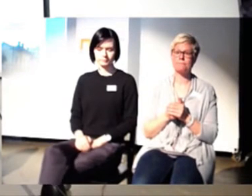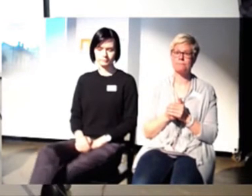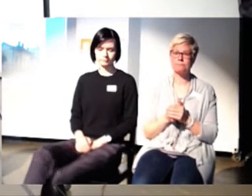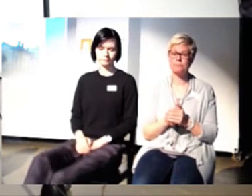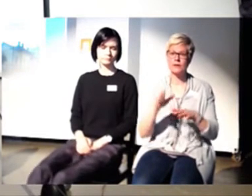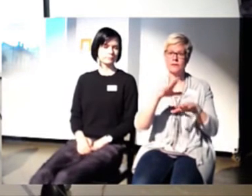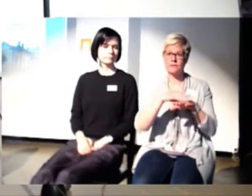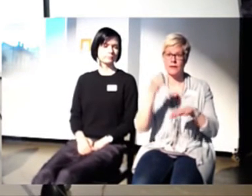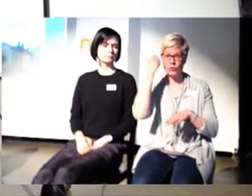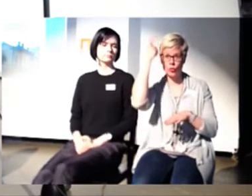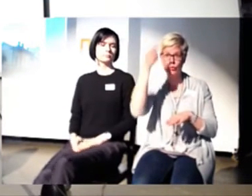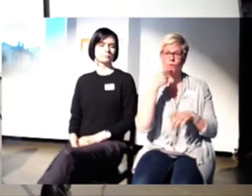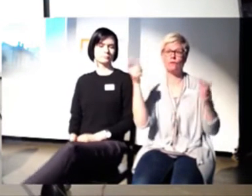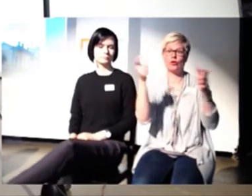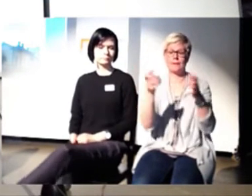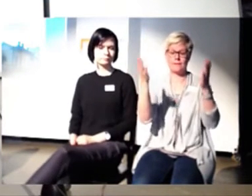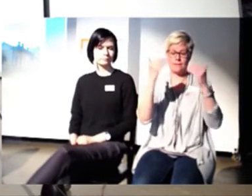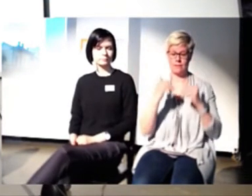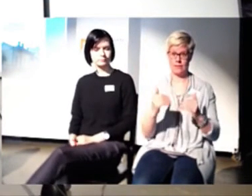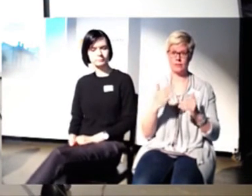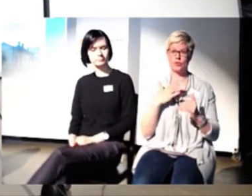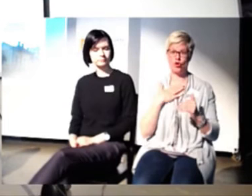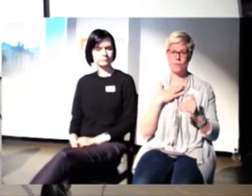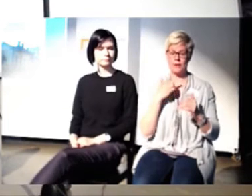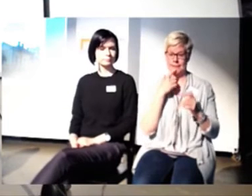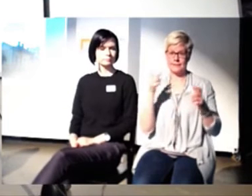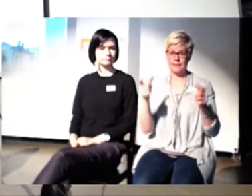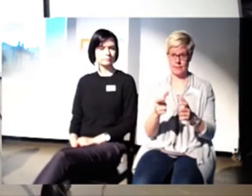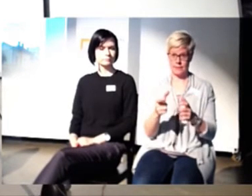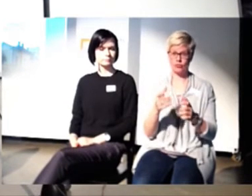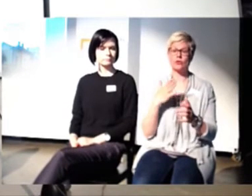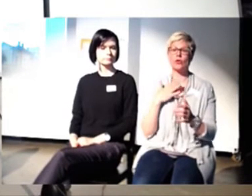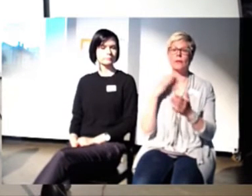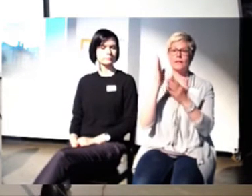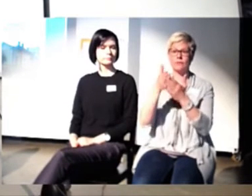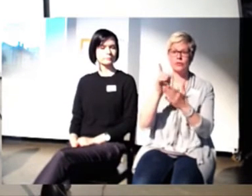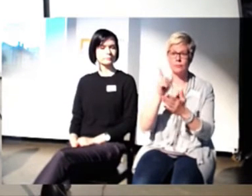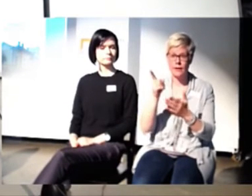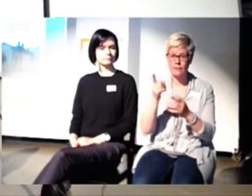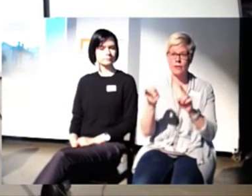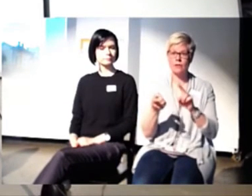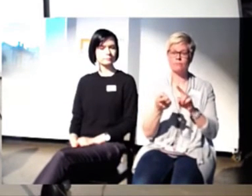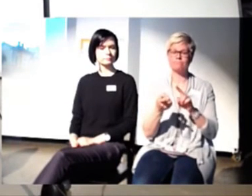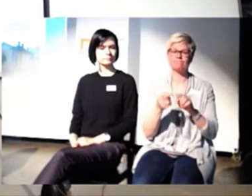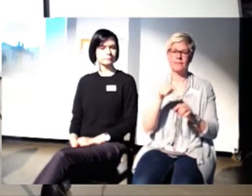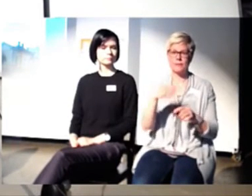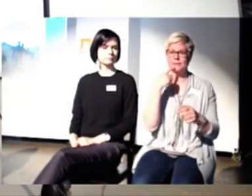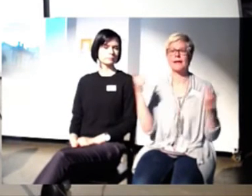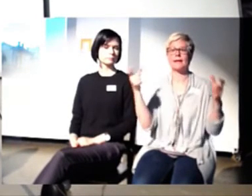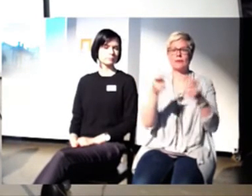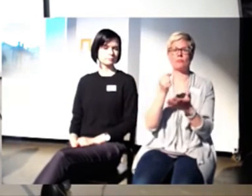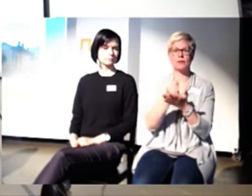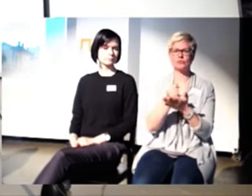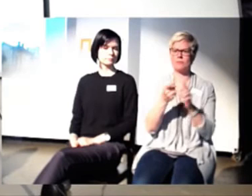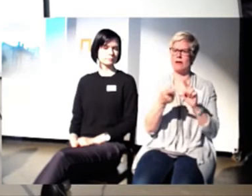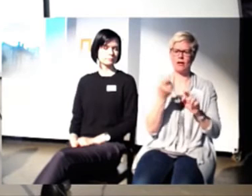Svenska Kulturfondenin alla siis toimii tämä säätiö, ja meidän tavoitteena on, alkuperäinen syy tälle säätiölle on